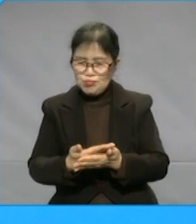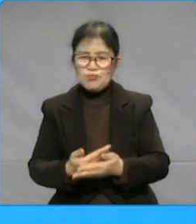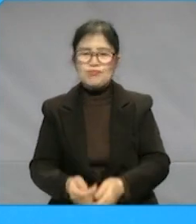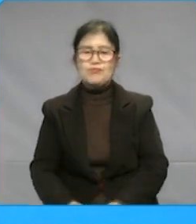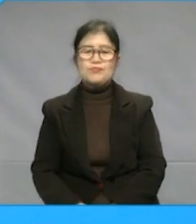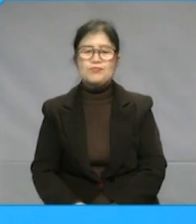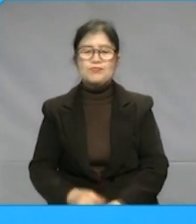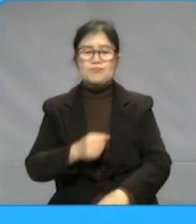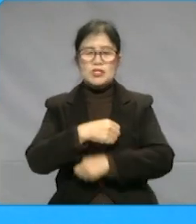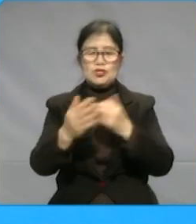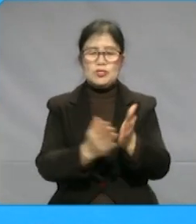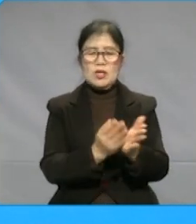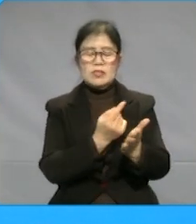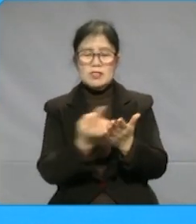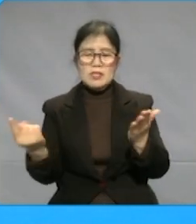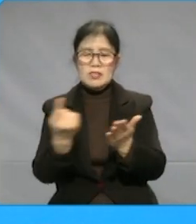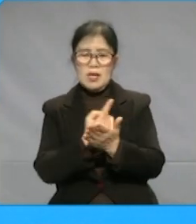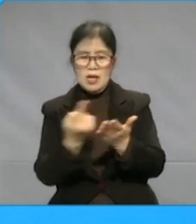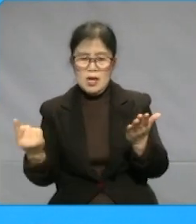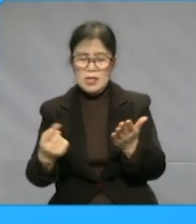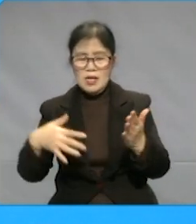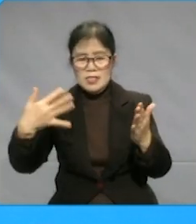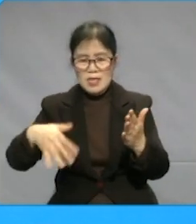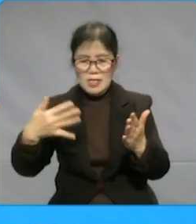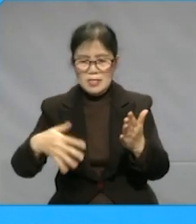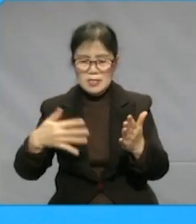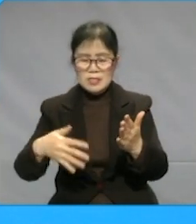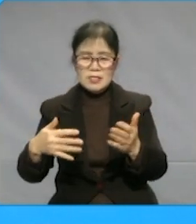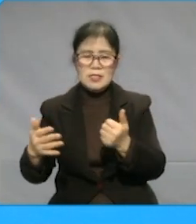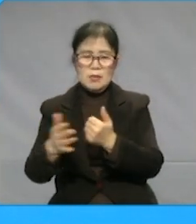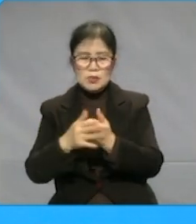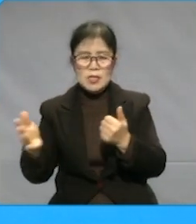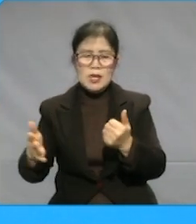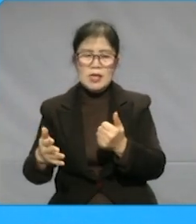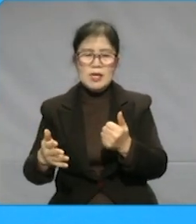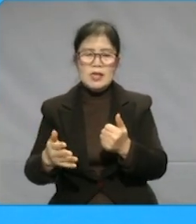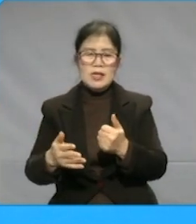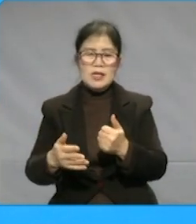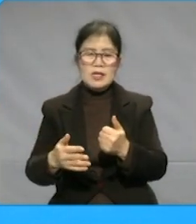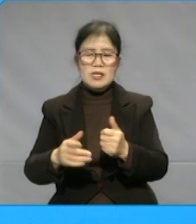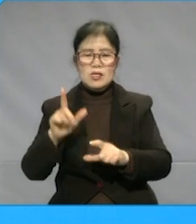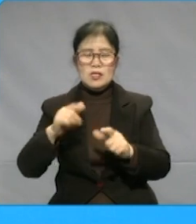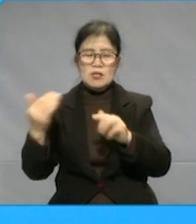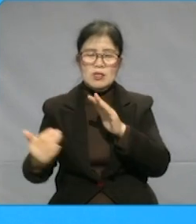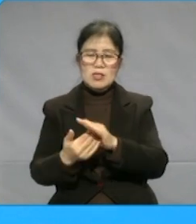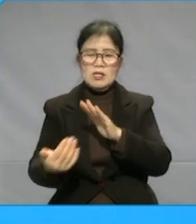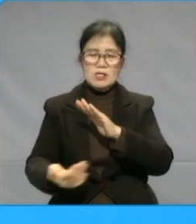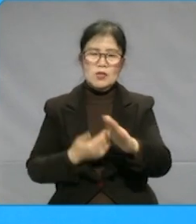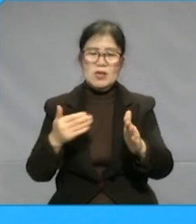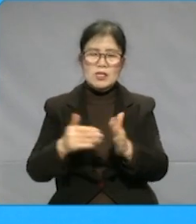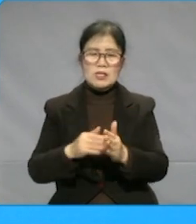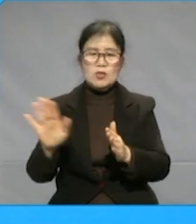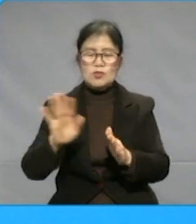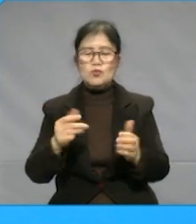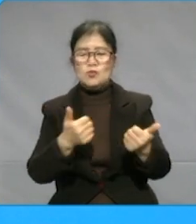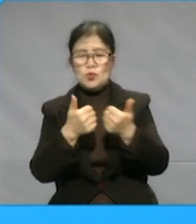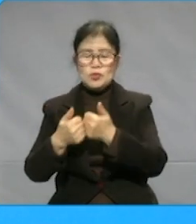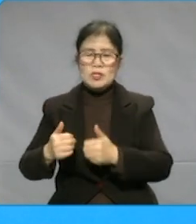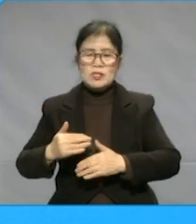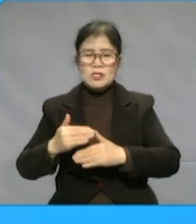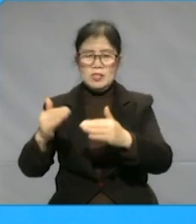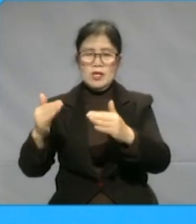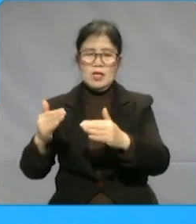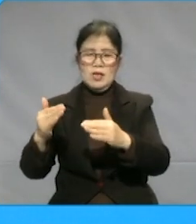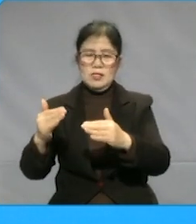민주당을 탈당하지 않은 상태이기 때문에 저는 그것이 현실화 되기 전까지는 어떤 논의를 진행하는